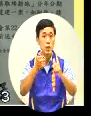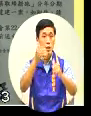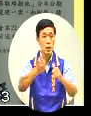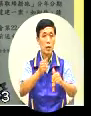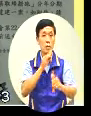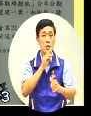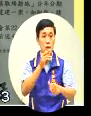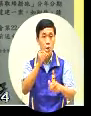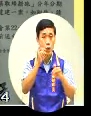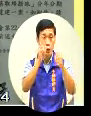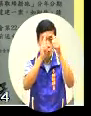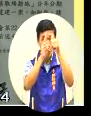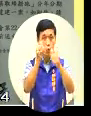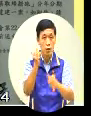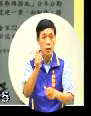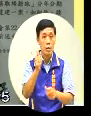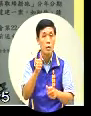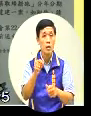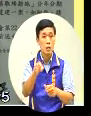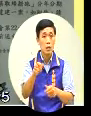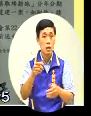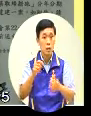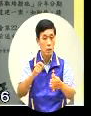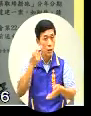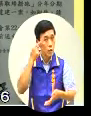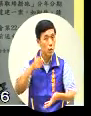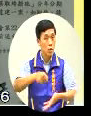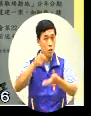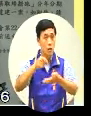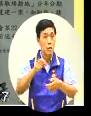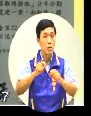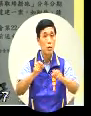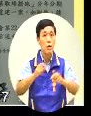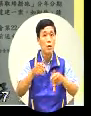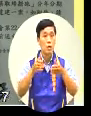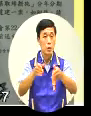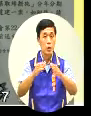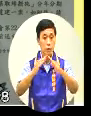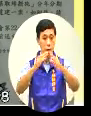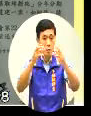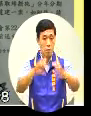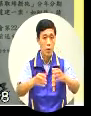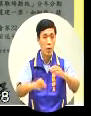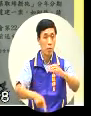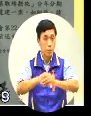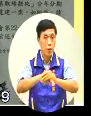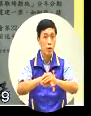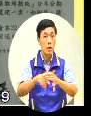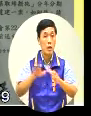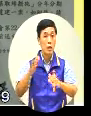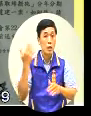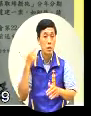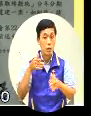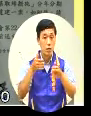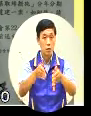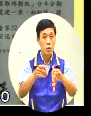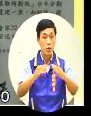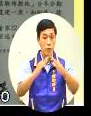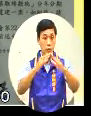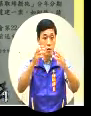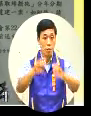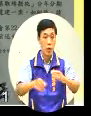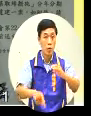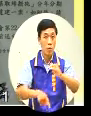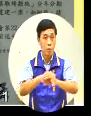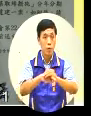前议长，他当时有在议会有一个临时提案，当时就是就违建的这个问题，因为事实上大家为了这个违建哈。当然